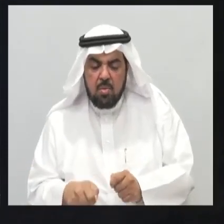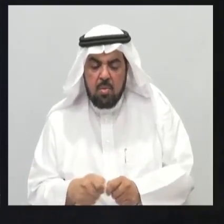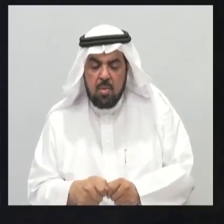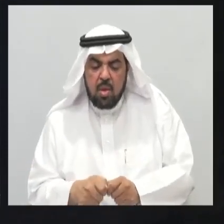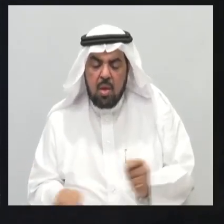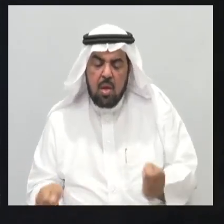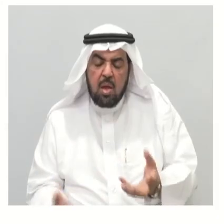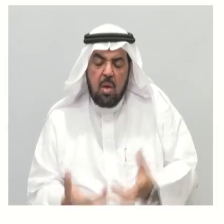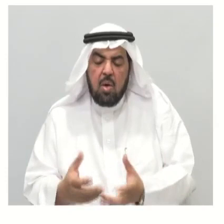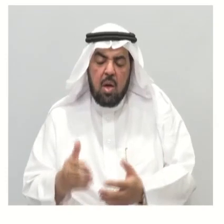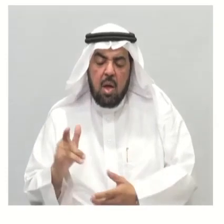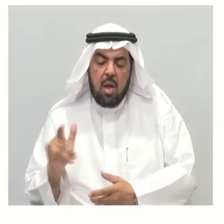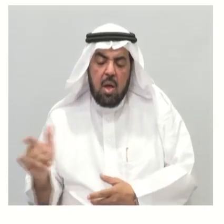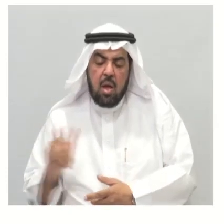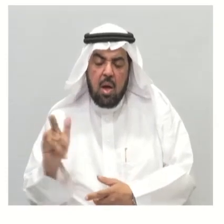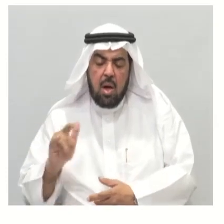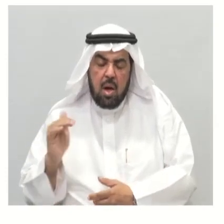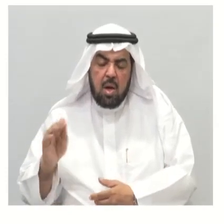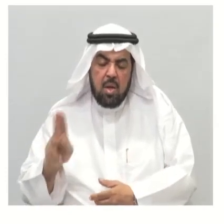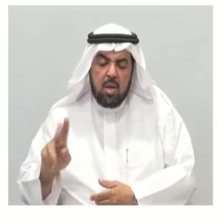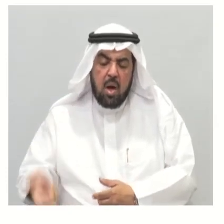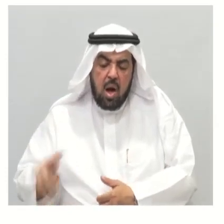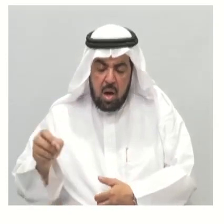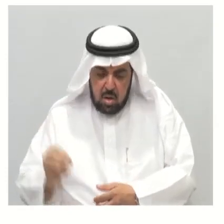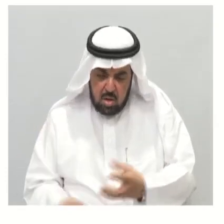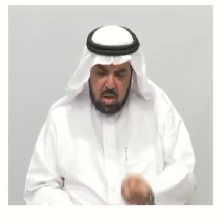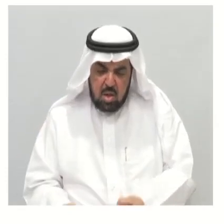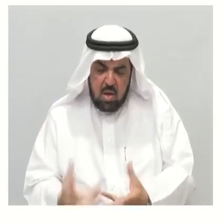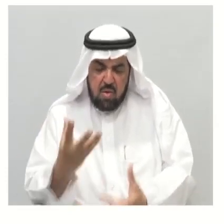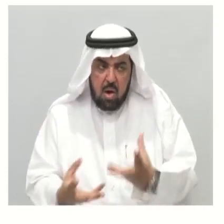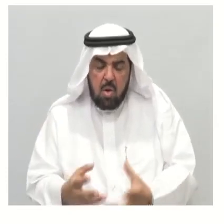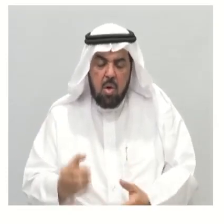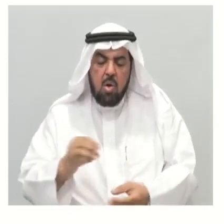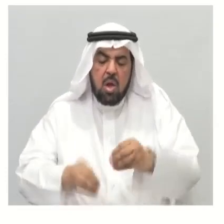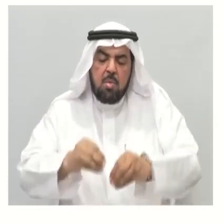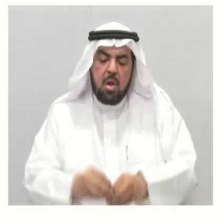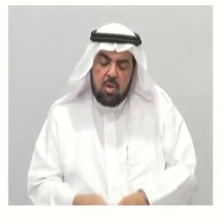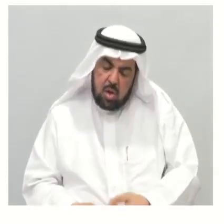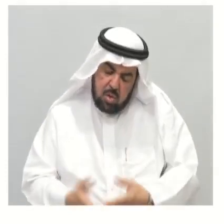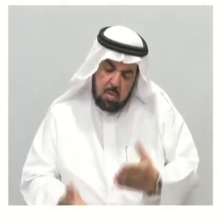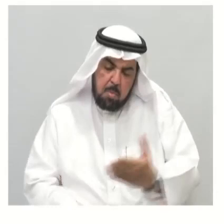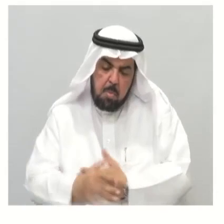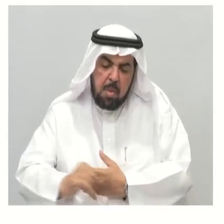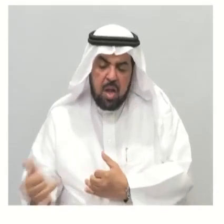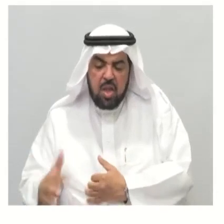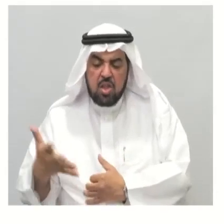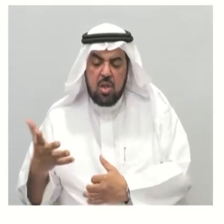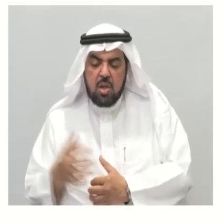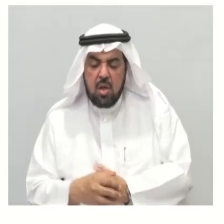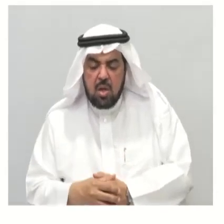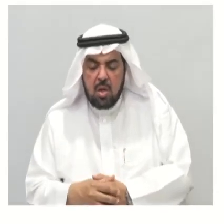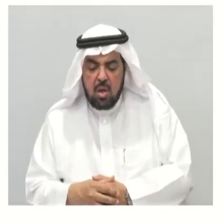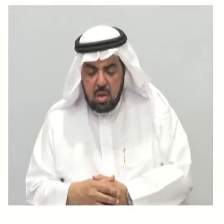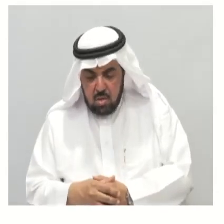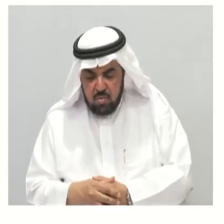إنه احترق. إذن بفعل تفاعل كيميائي مما ينتج عنه مادة جديدة. وما المادة الجديدة في